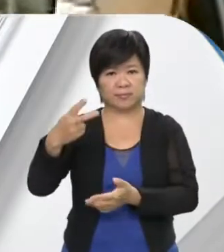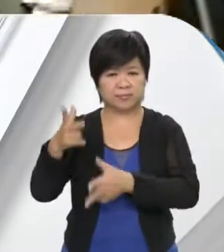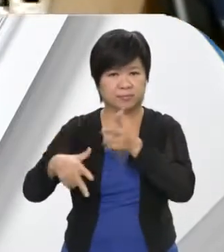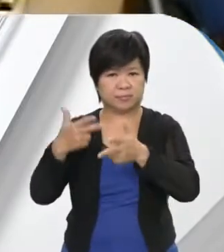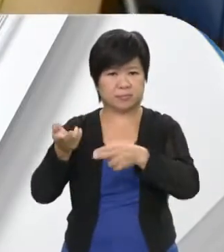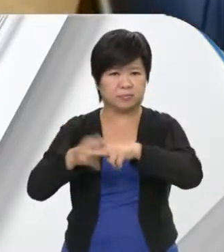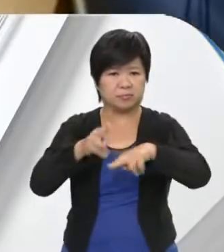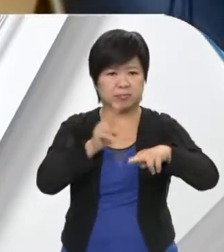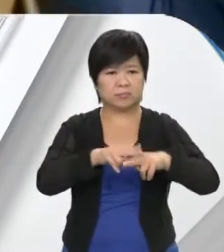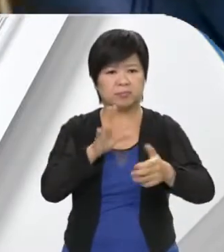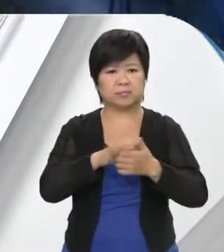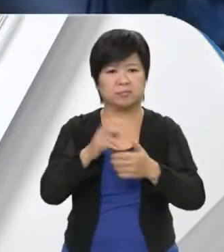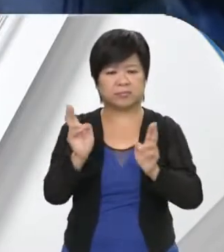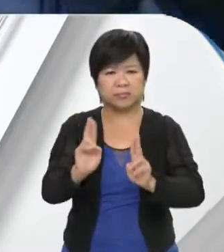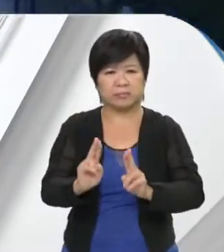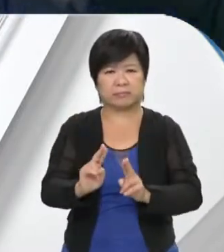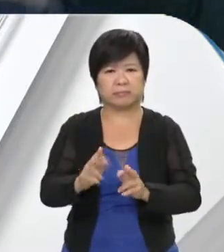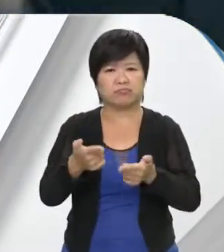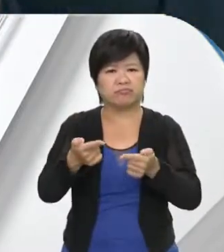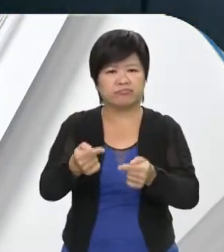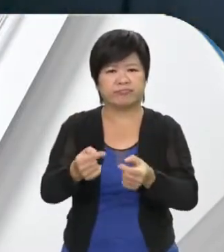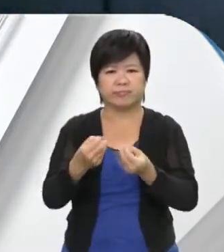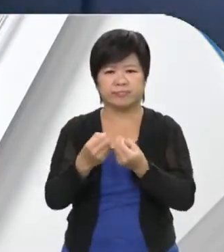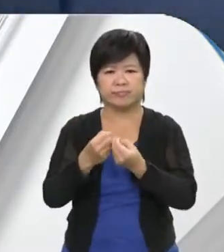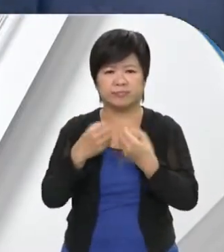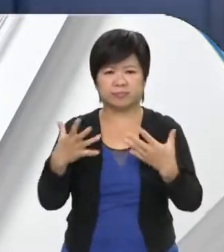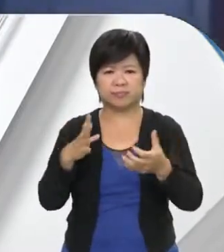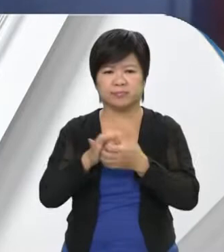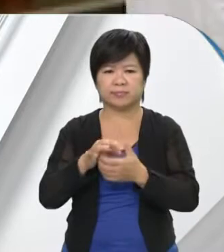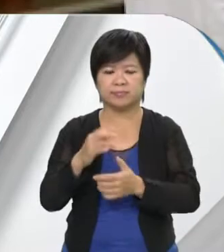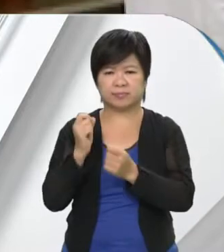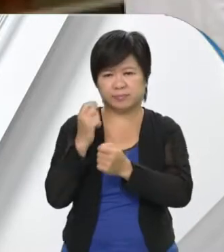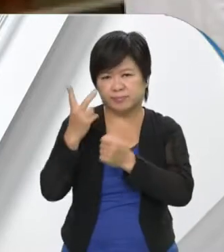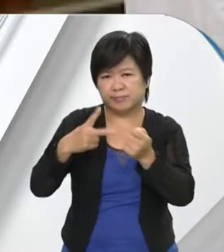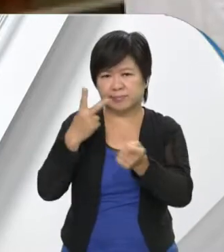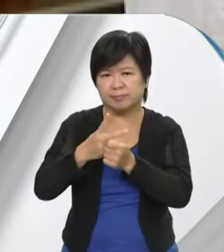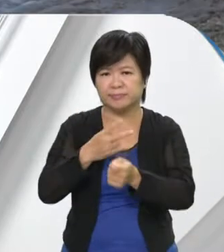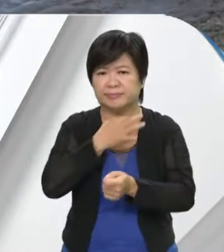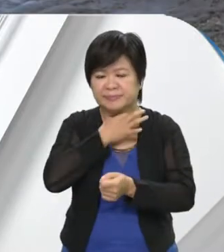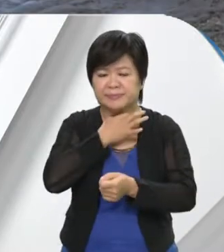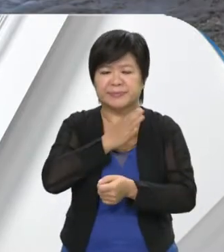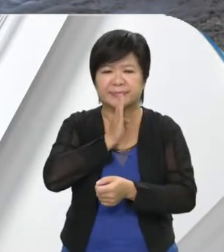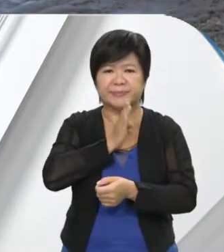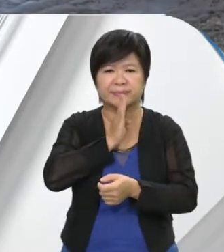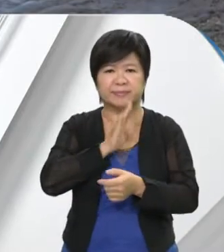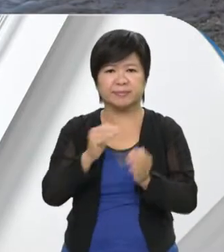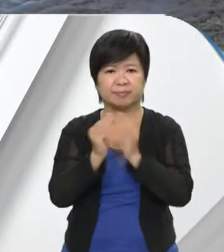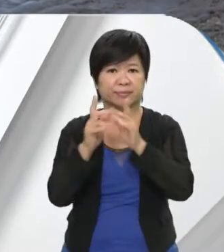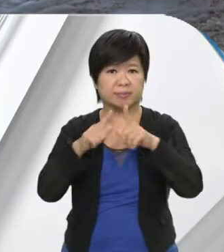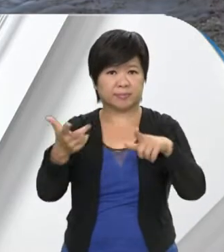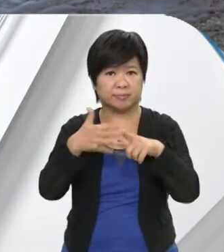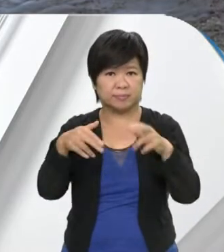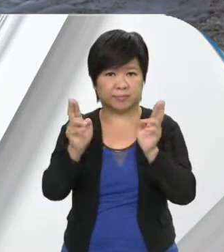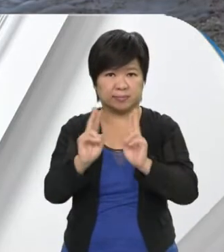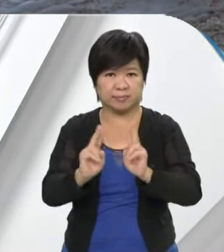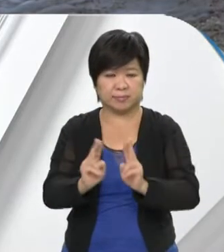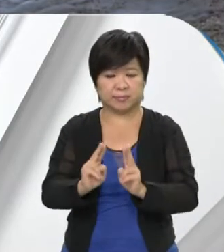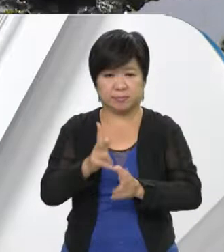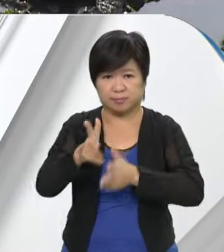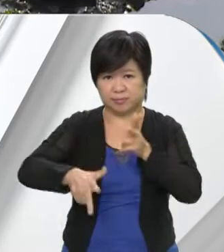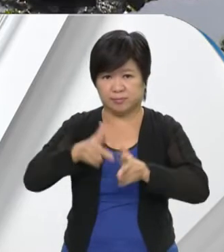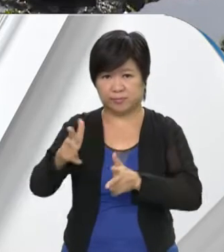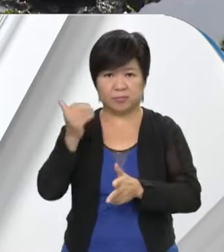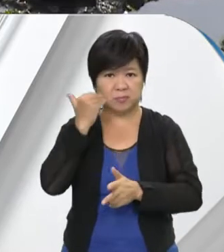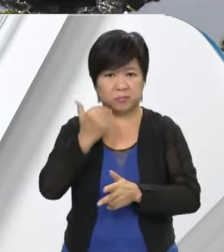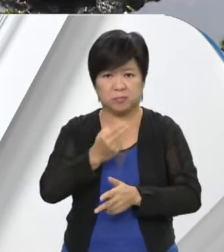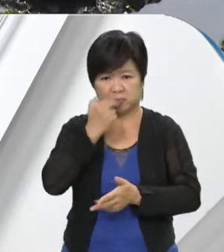维修一度好用，但是提供26年天唔拉问题维持严重。黑光头沿台谈天窗 T3 天然气接收站工厂，